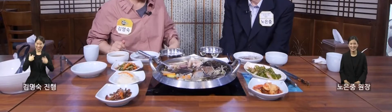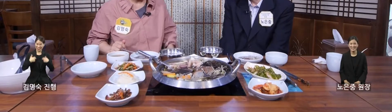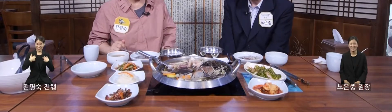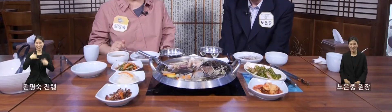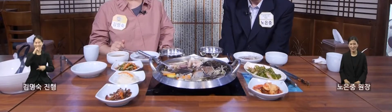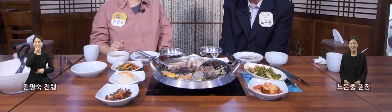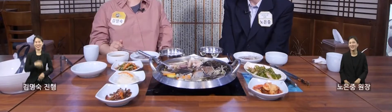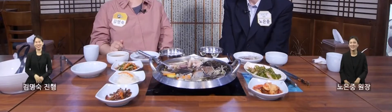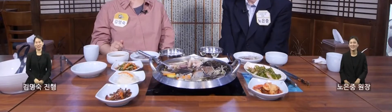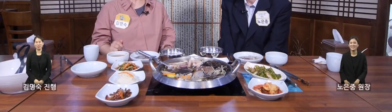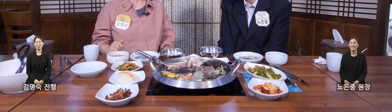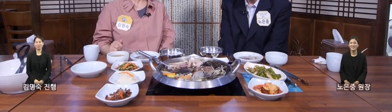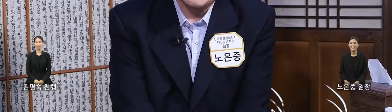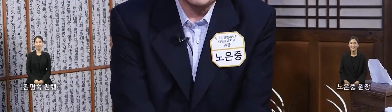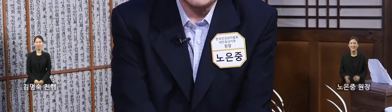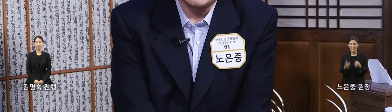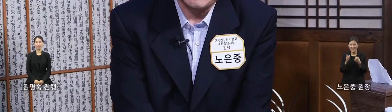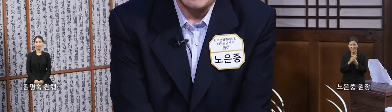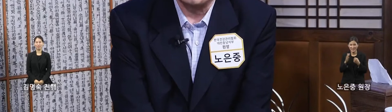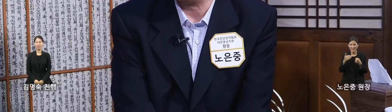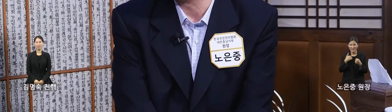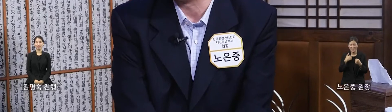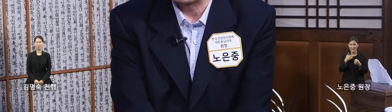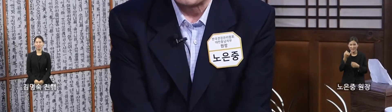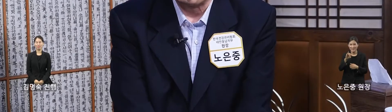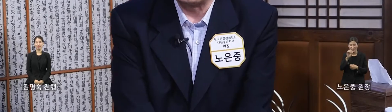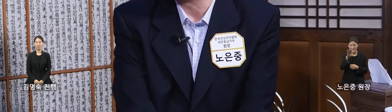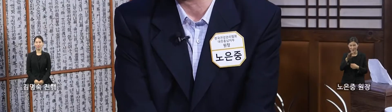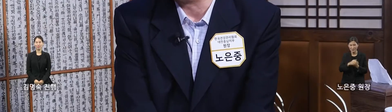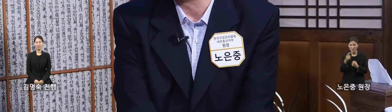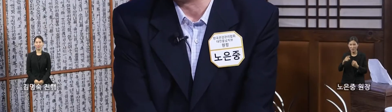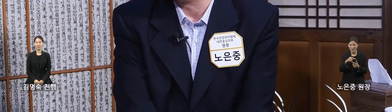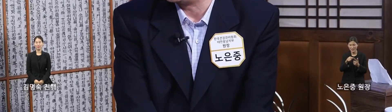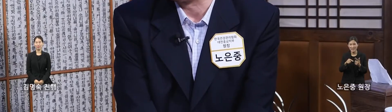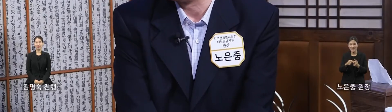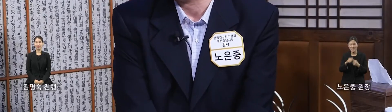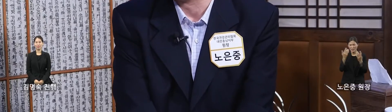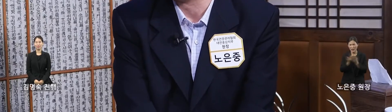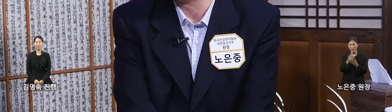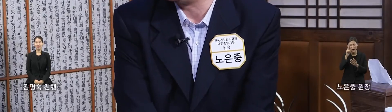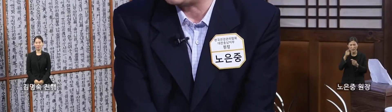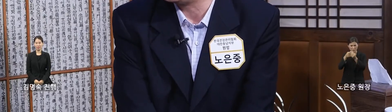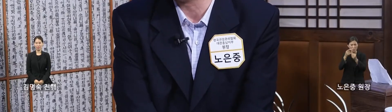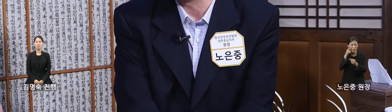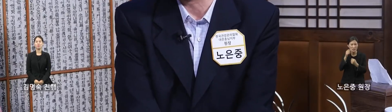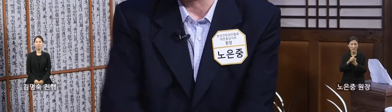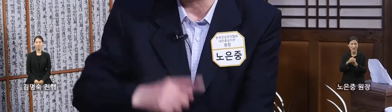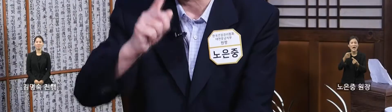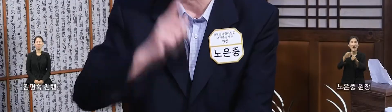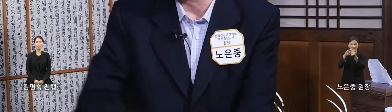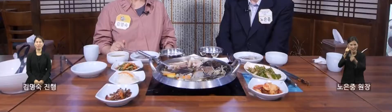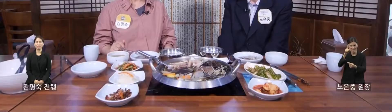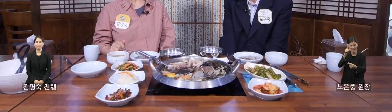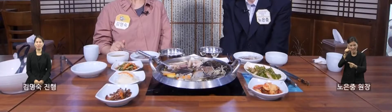재밌는데요? 네. 그래서 제가 딸아이들한테 그냥 말해요. 우리는 모든 걸 다 할 수는 없지만 우선순위 하나인 것은